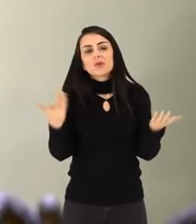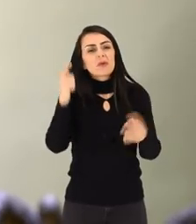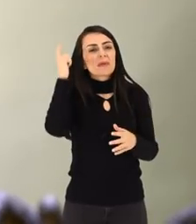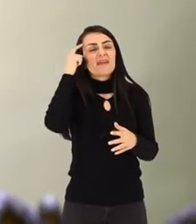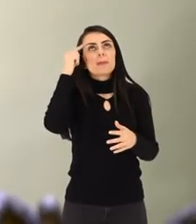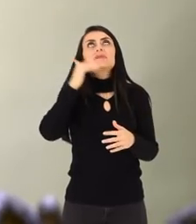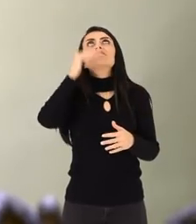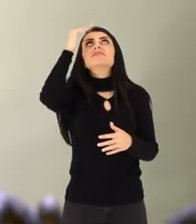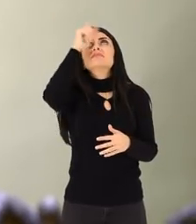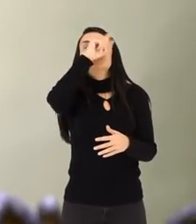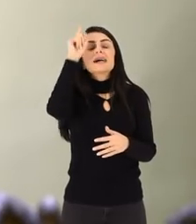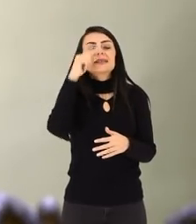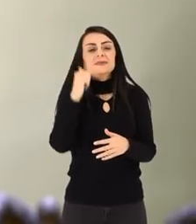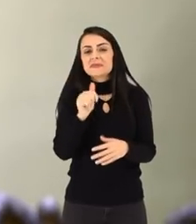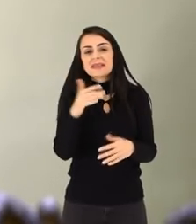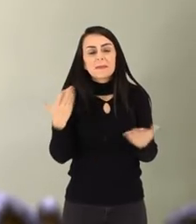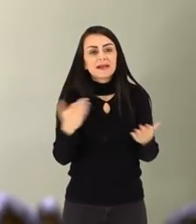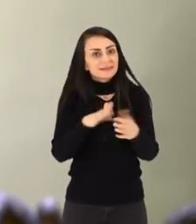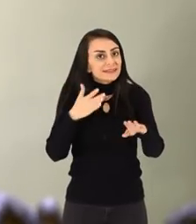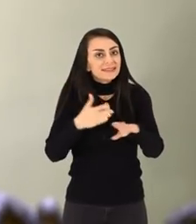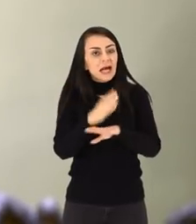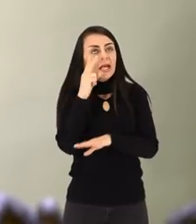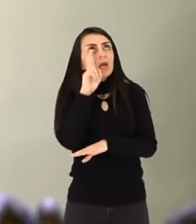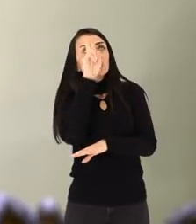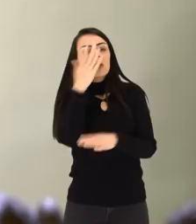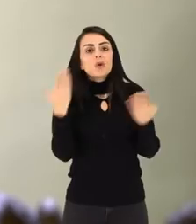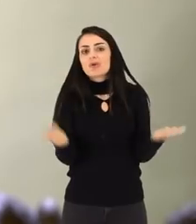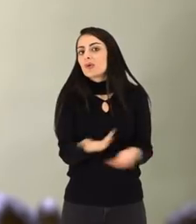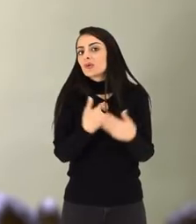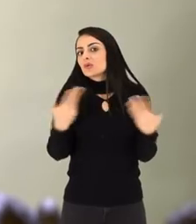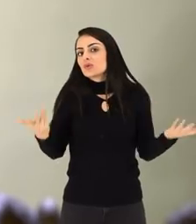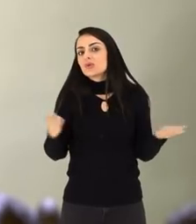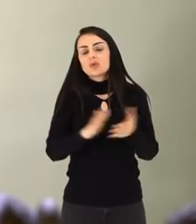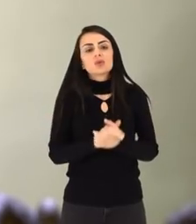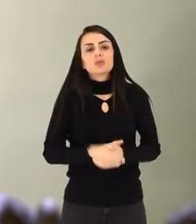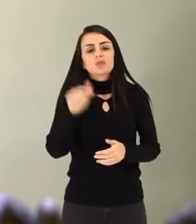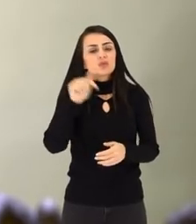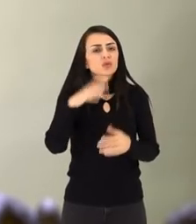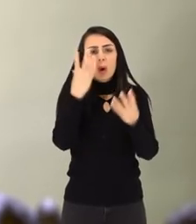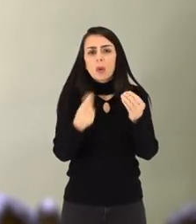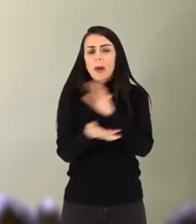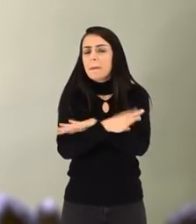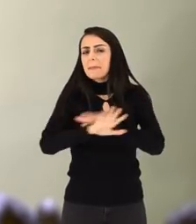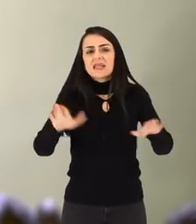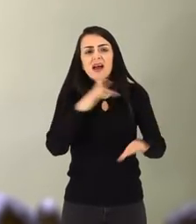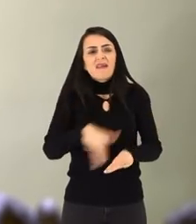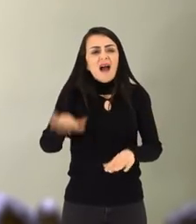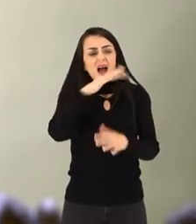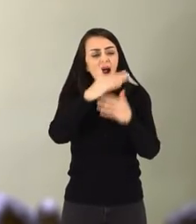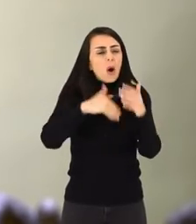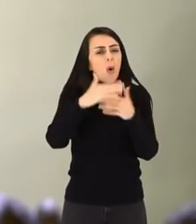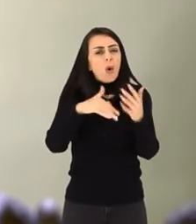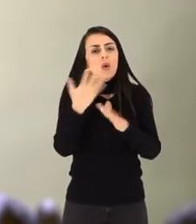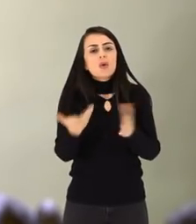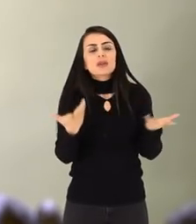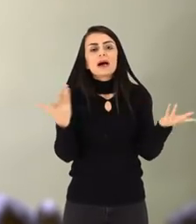kafamı yukarı kaldırdığımda aslında gerçeği görüyorum bana göre. Yani buradaki olan biten her şey aslında çoğu